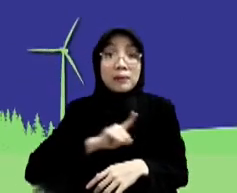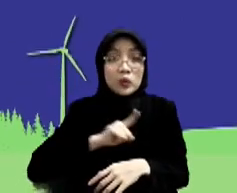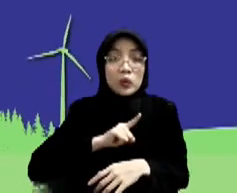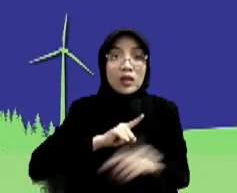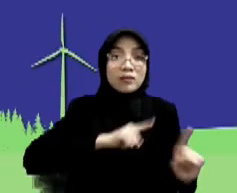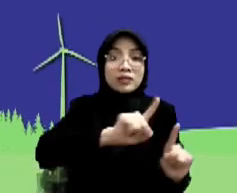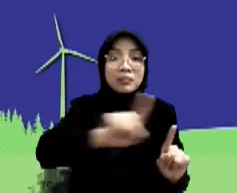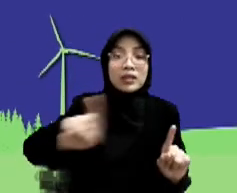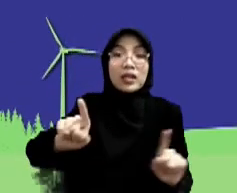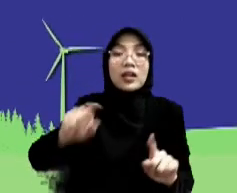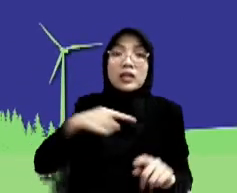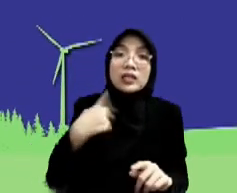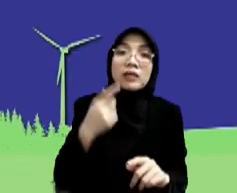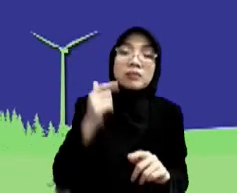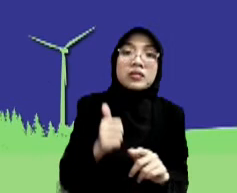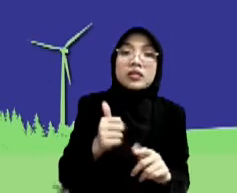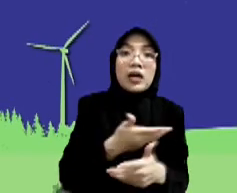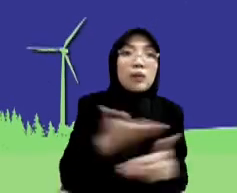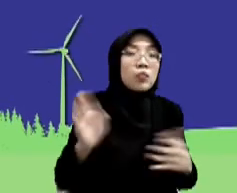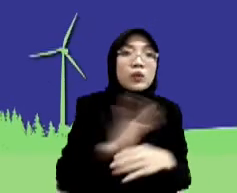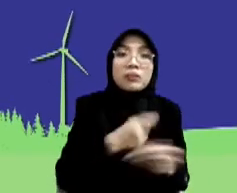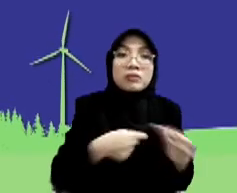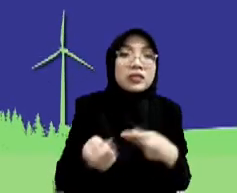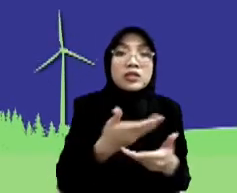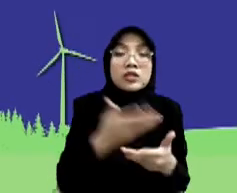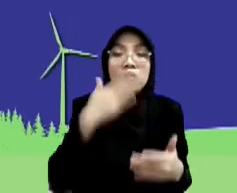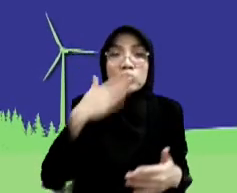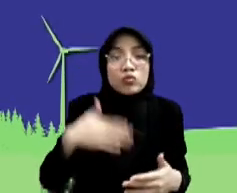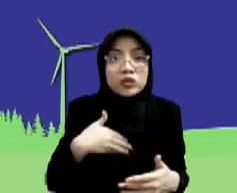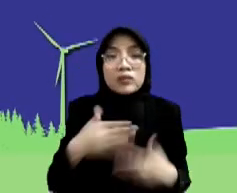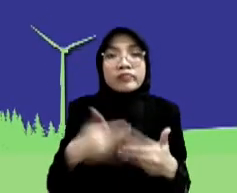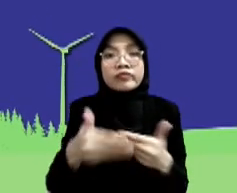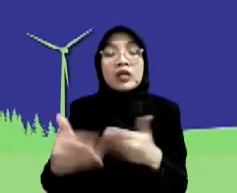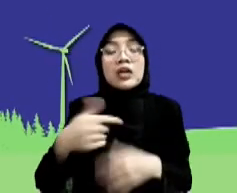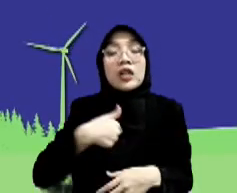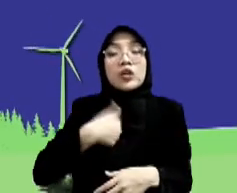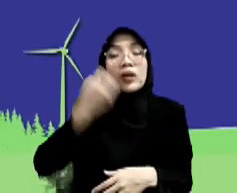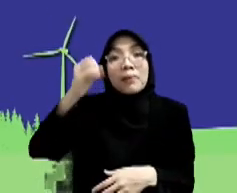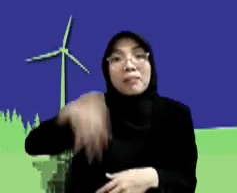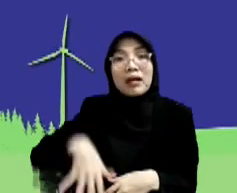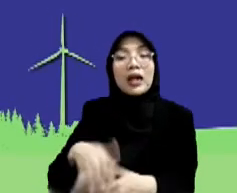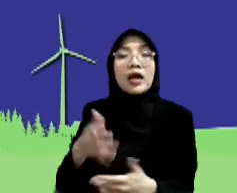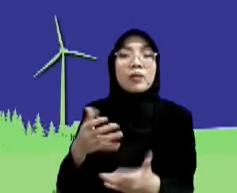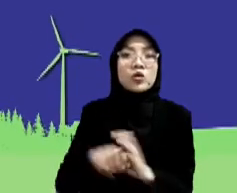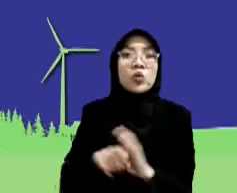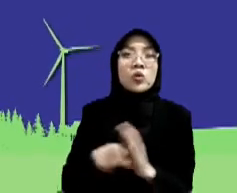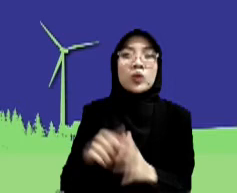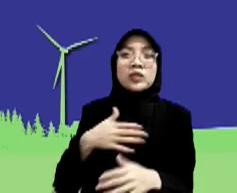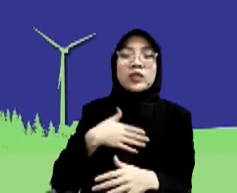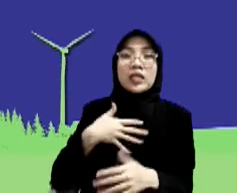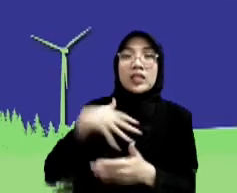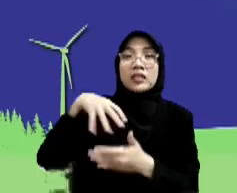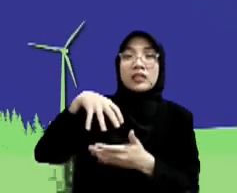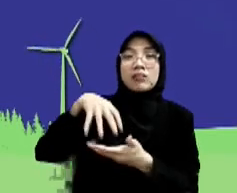automatically It Will Go into whatever business that they have gitu Saya pernah eh apa namanya lagi di suatu